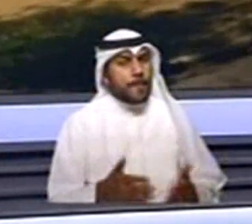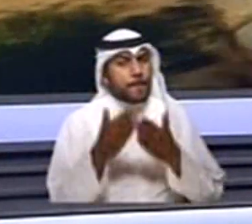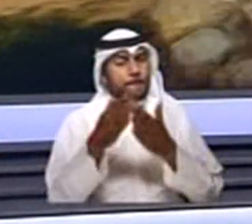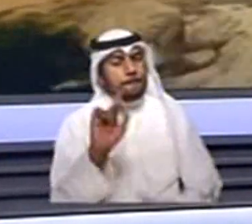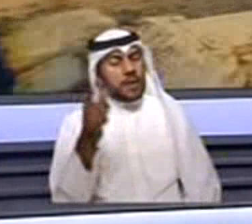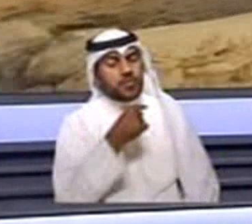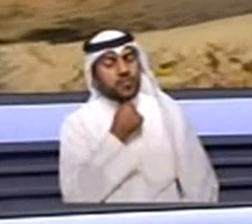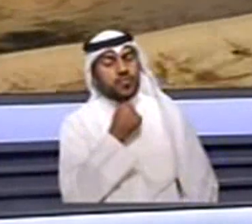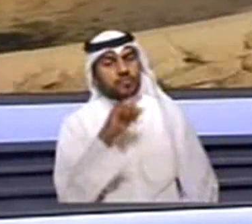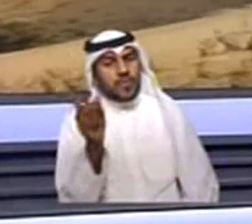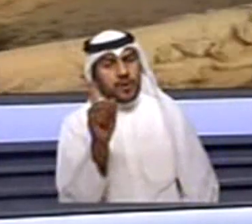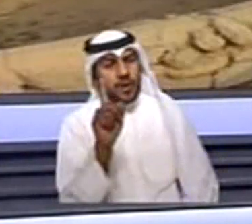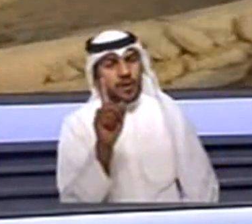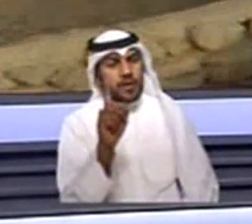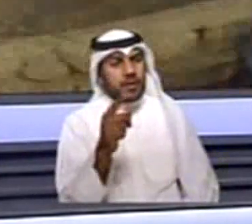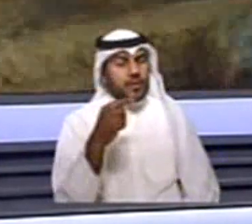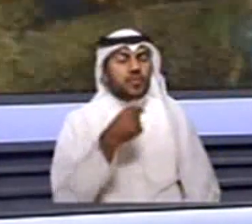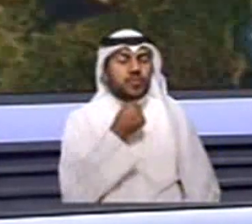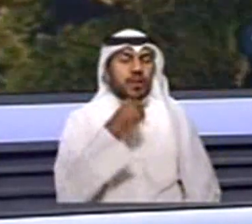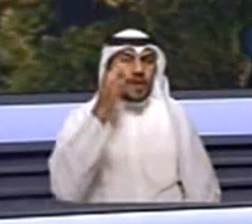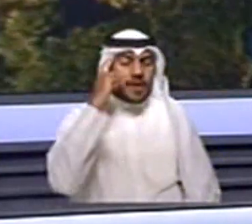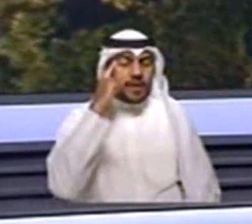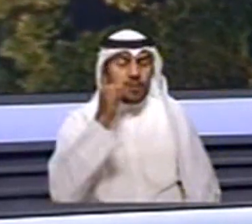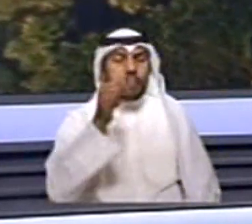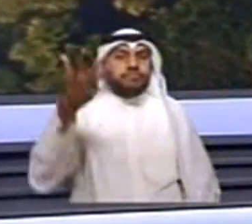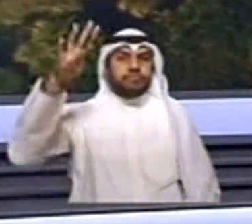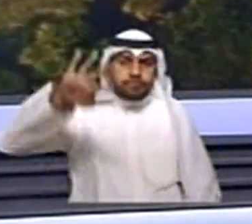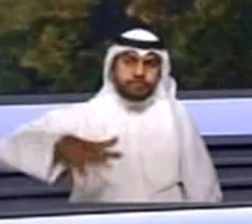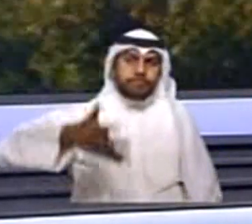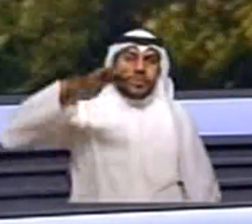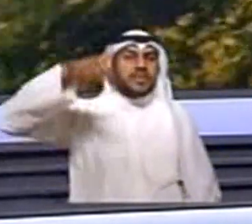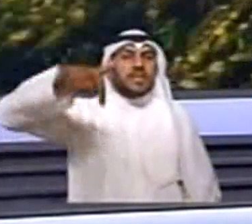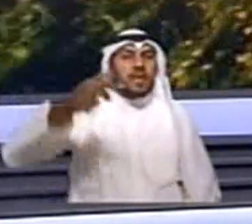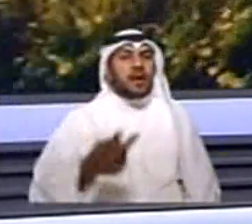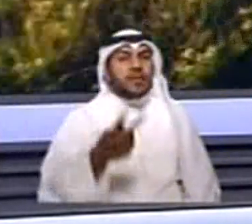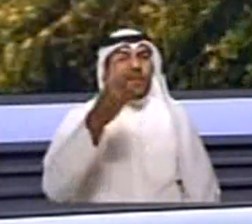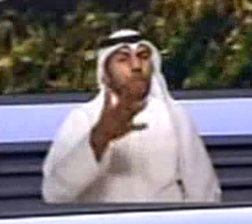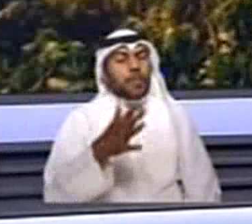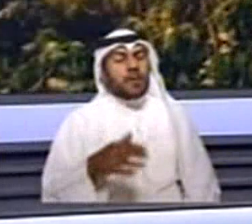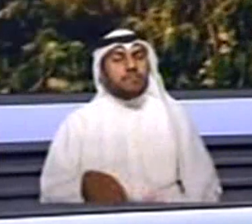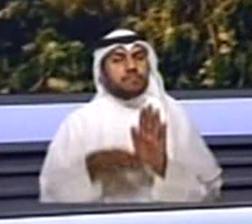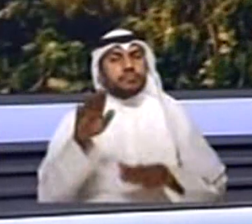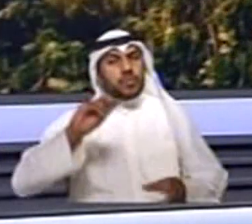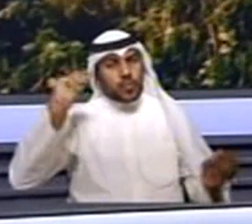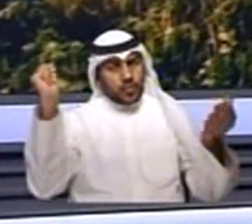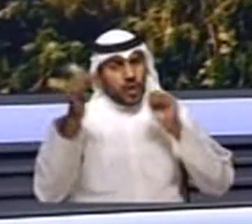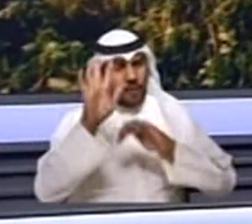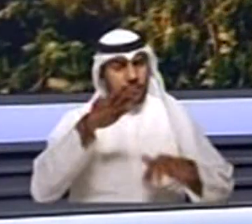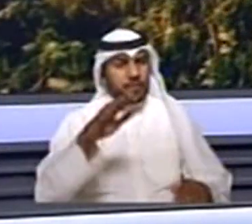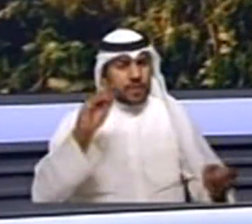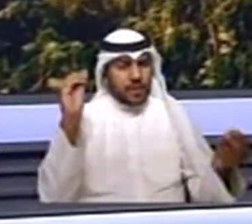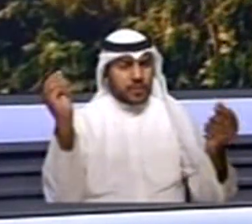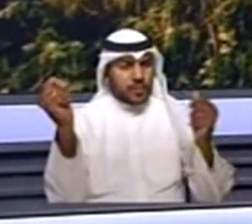بحري أعزائي المشاهدين في يومي الجمعة والسبت، ارتفاع الأمواج قد يصل إلى 6 و7 قدم، وفرص الغبار المثار خاصة على المناطق